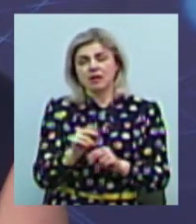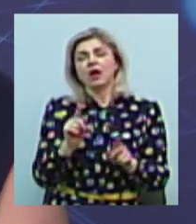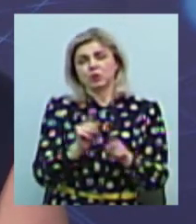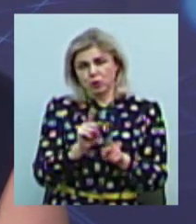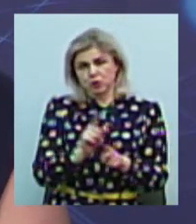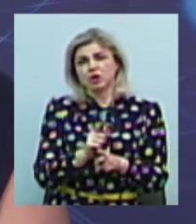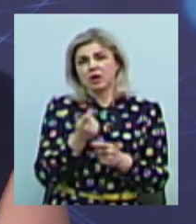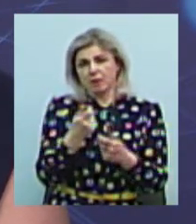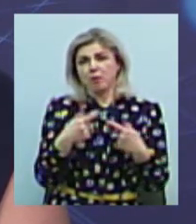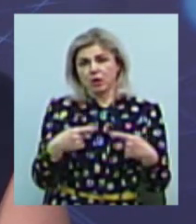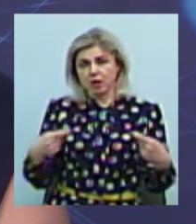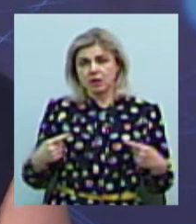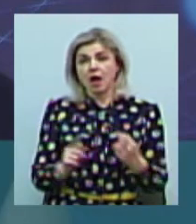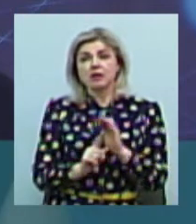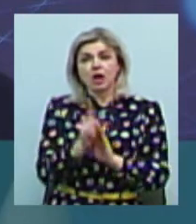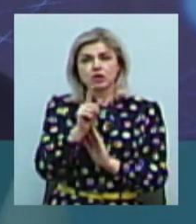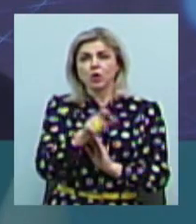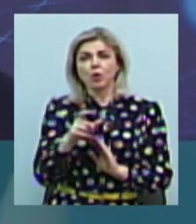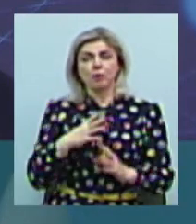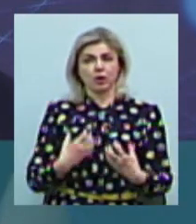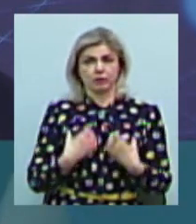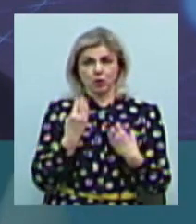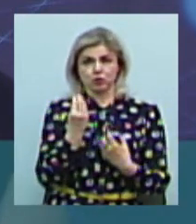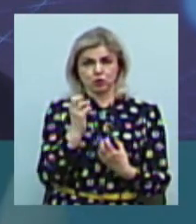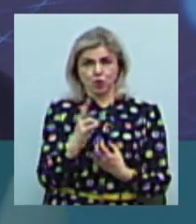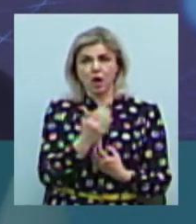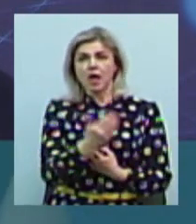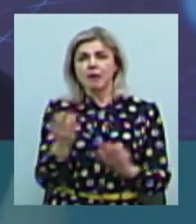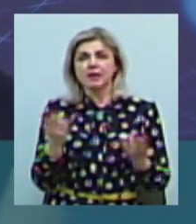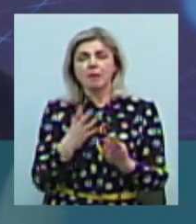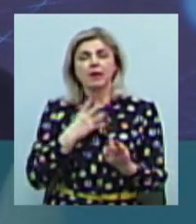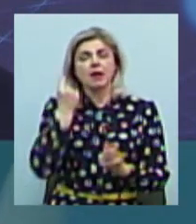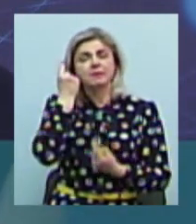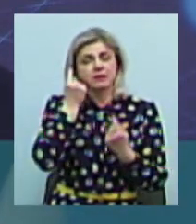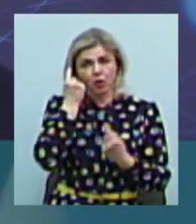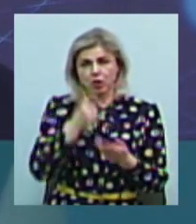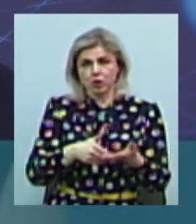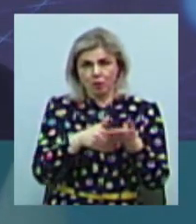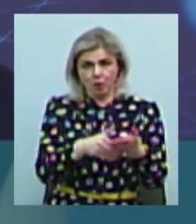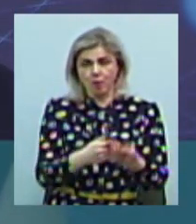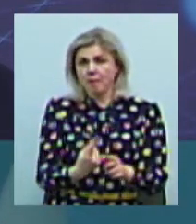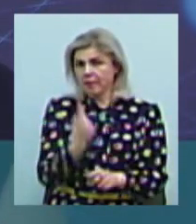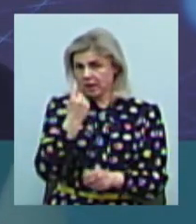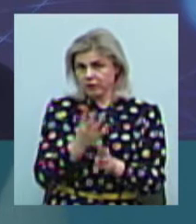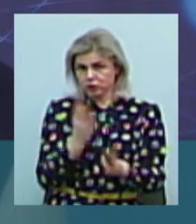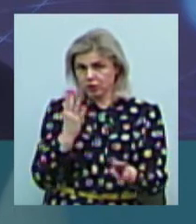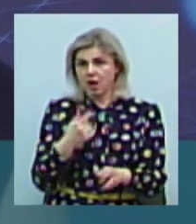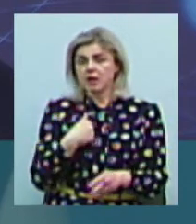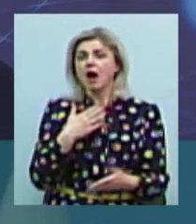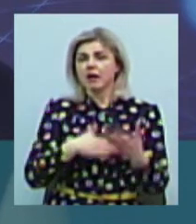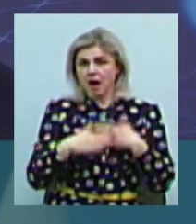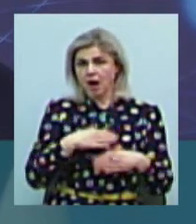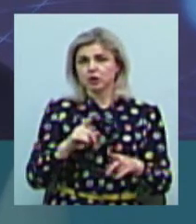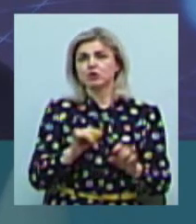правильно зазначили, були в шоці, і їм потрібна була психологічна допомога багатьом. В першу чергу, так? Так. І я рада, що ми могли